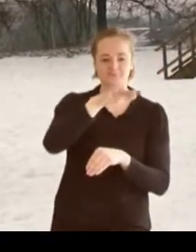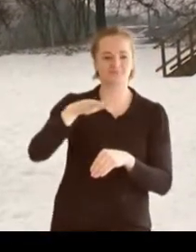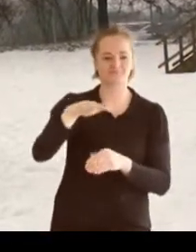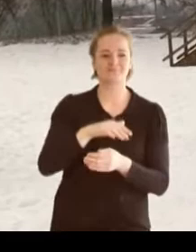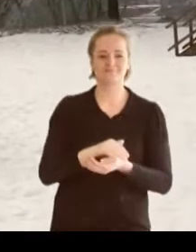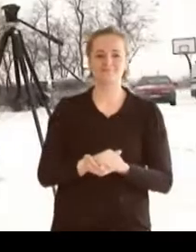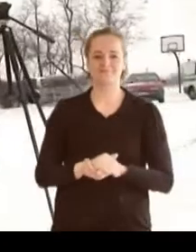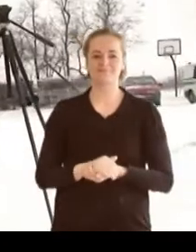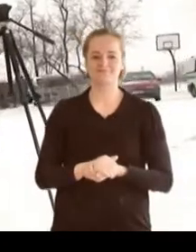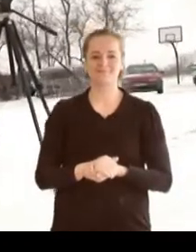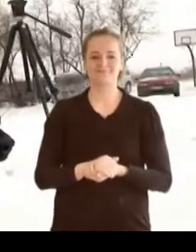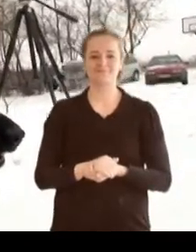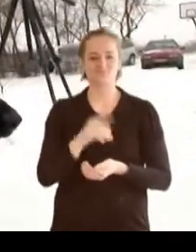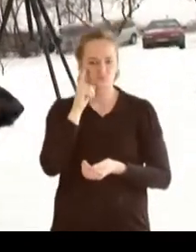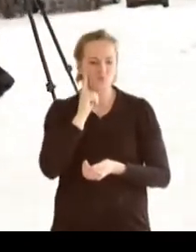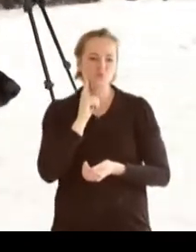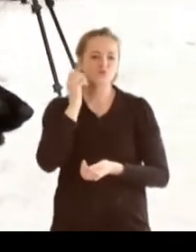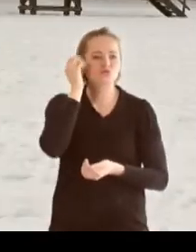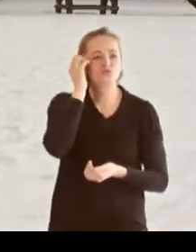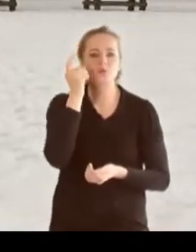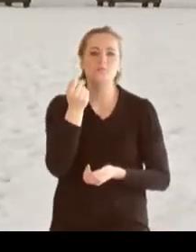juos sužinoti.